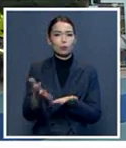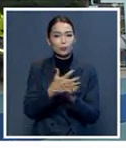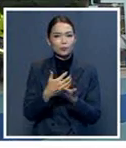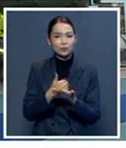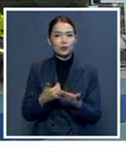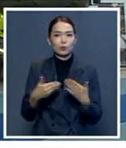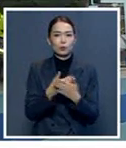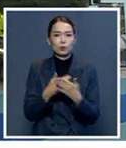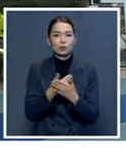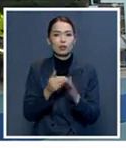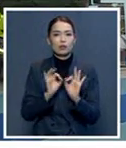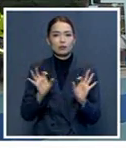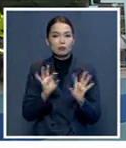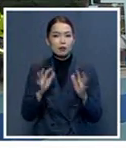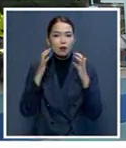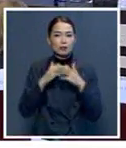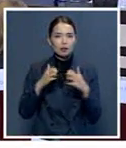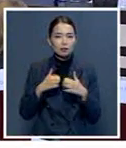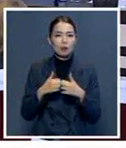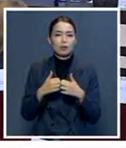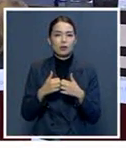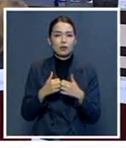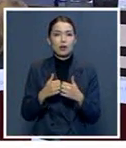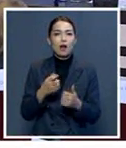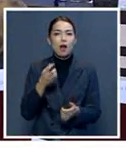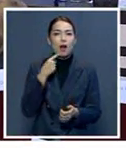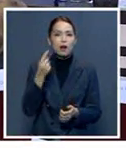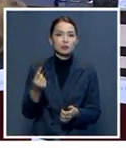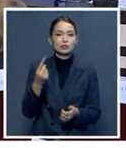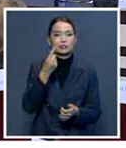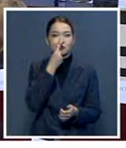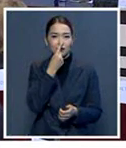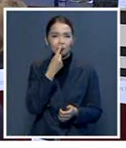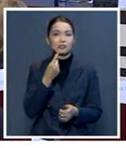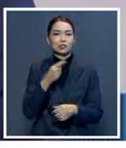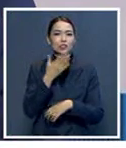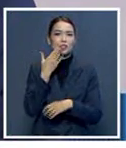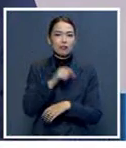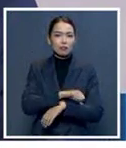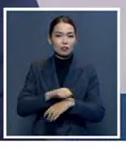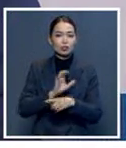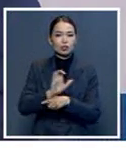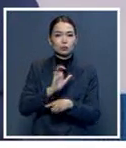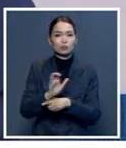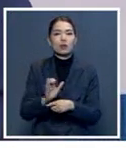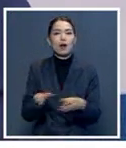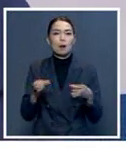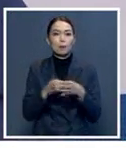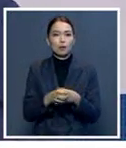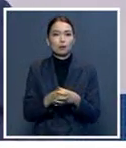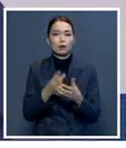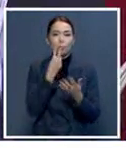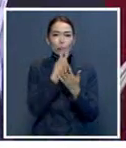саланың осы және өзге де үрдістерін талқылап, алыс шақын шетелдердің автокөлік бөлшектерін шығарушы компанияларының көрмесін